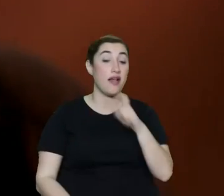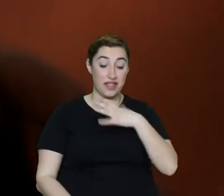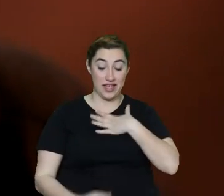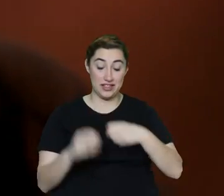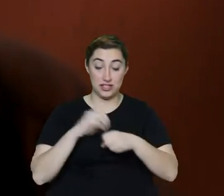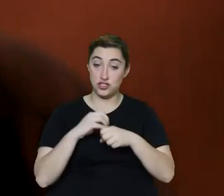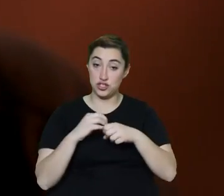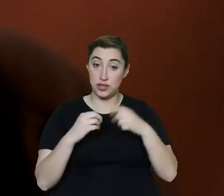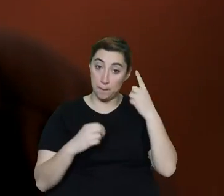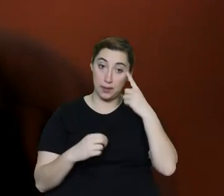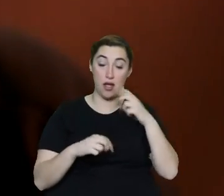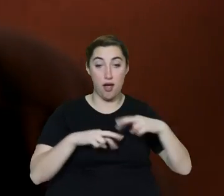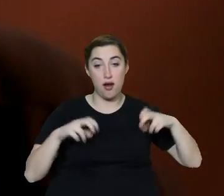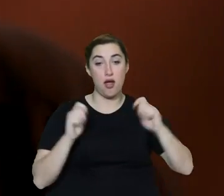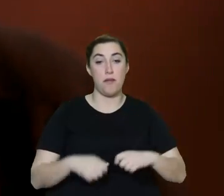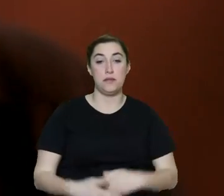Kusuru kendinde bil.